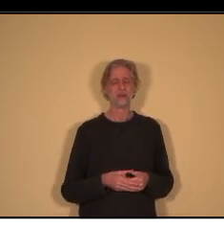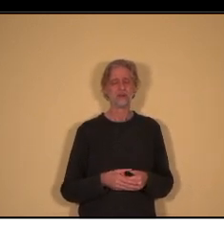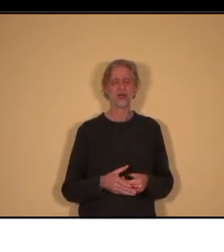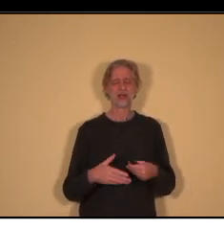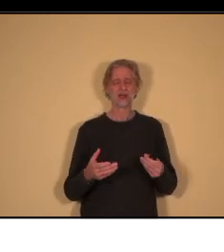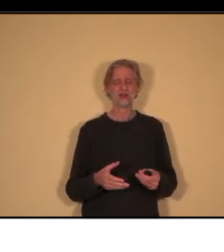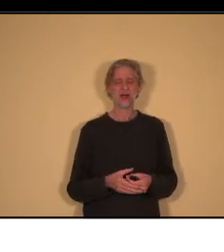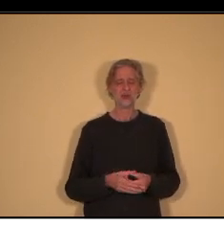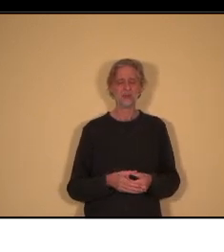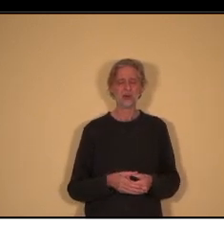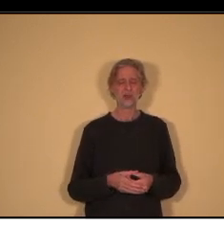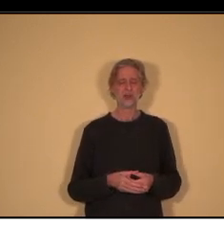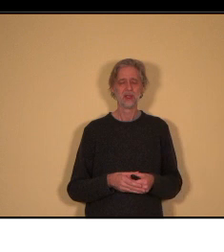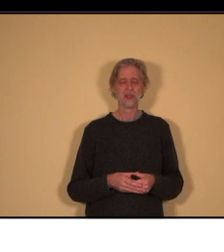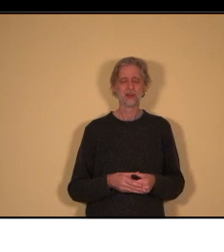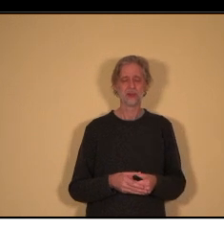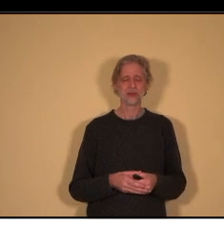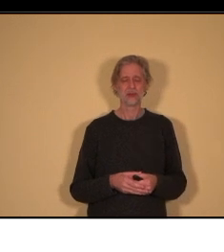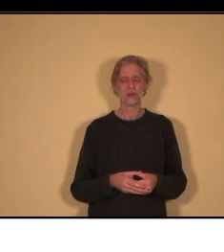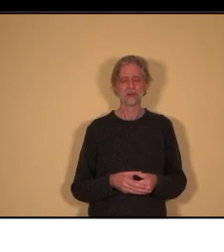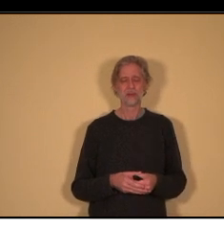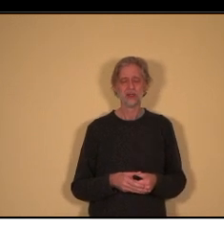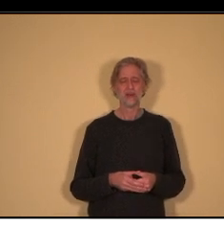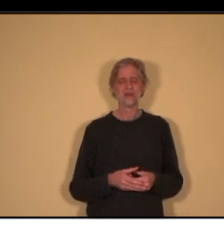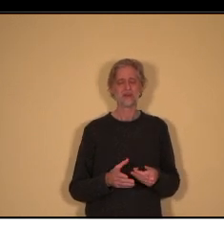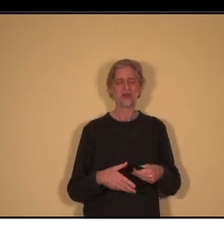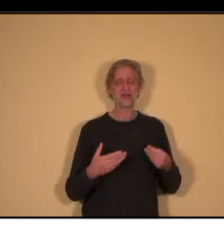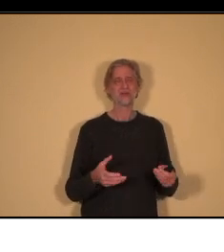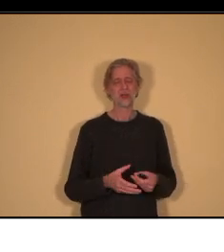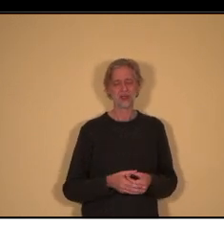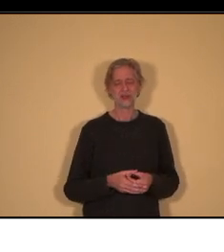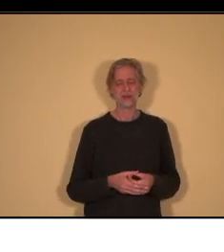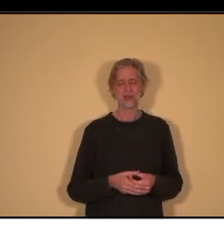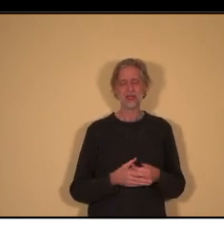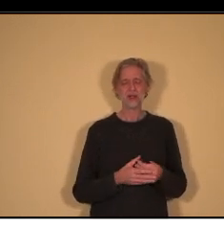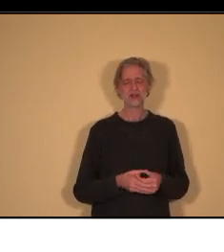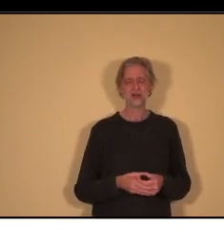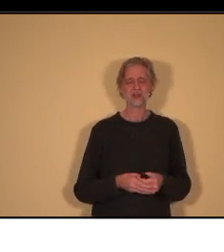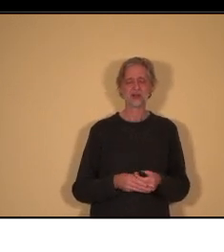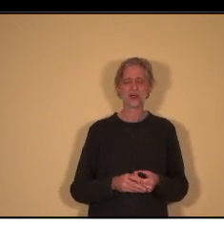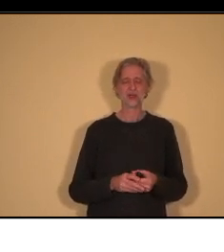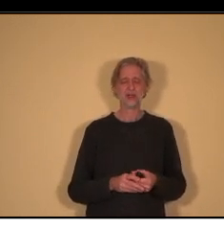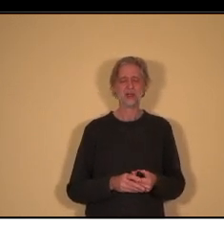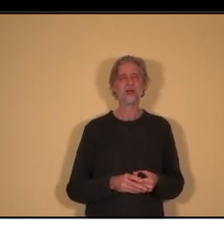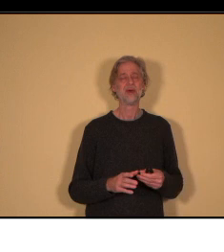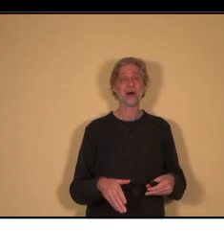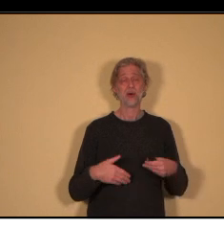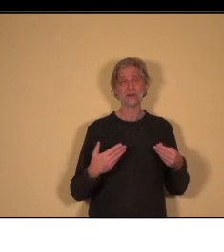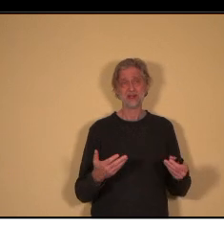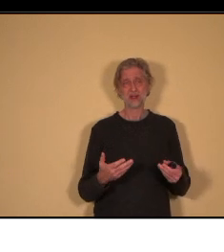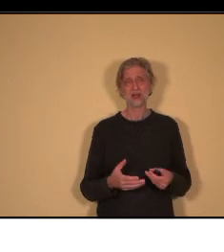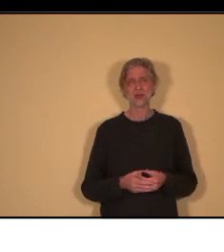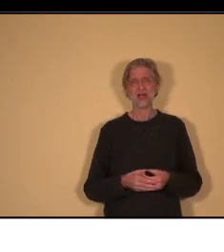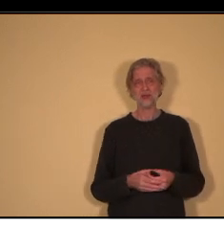Ein Katalysator braucht und wir verwenden dafür Nickelkatalysatoren. Wir